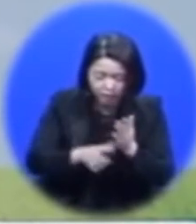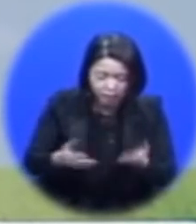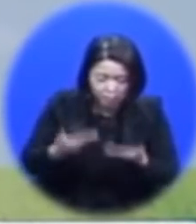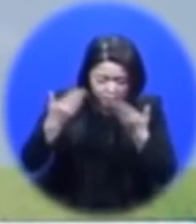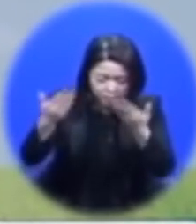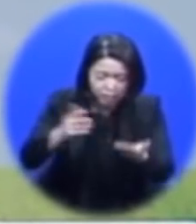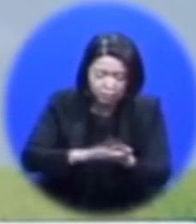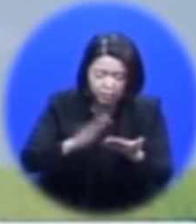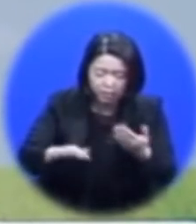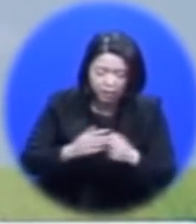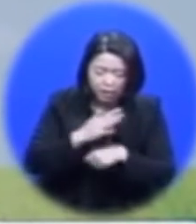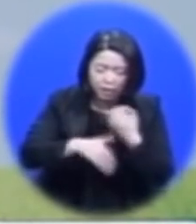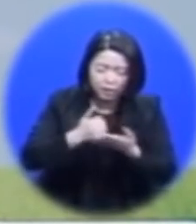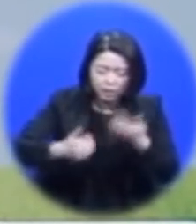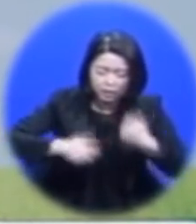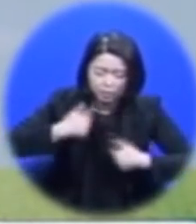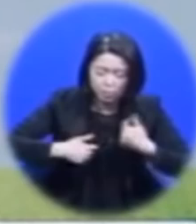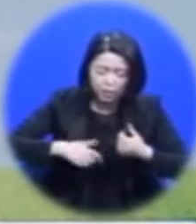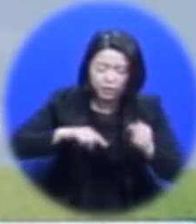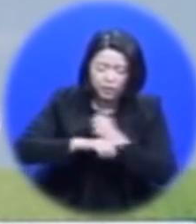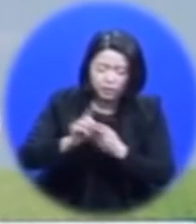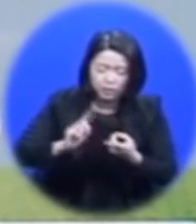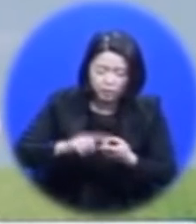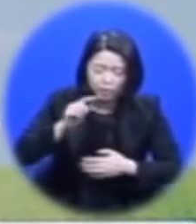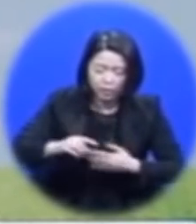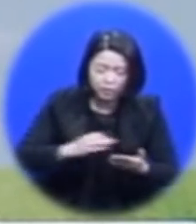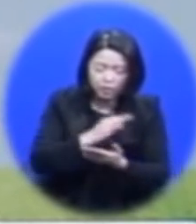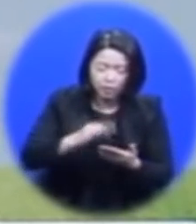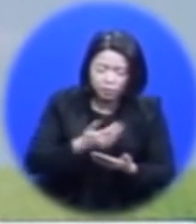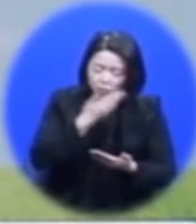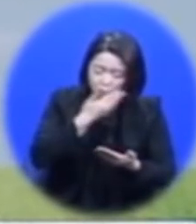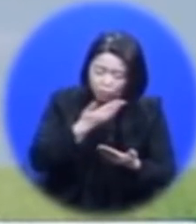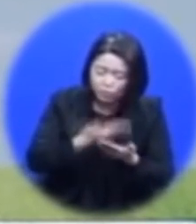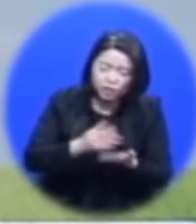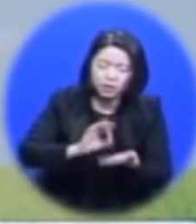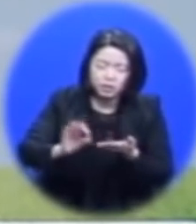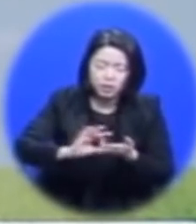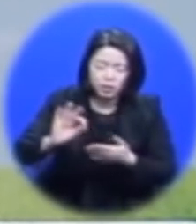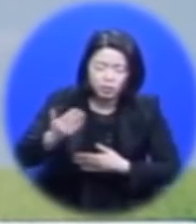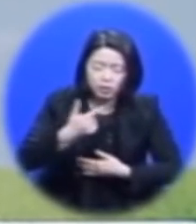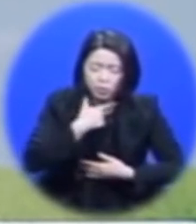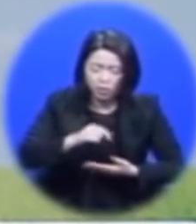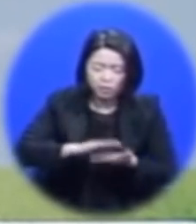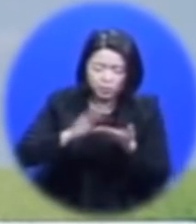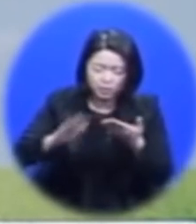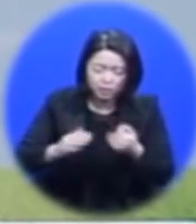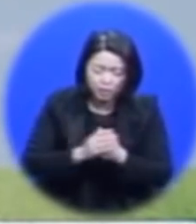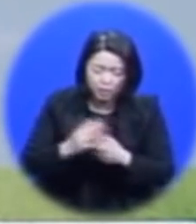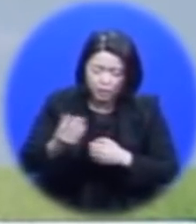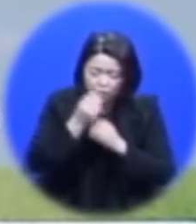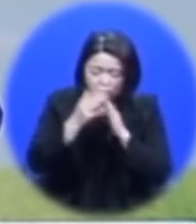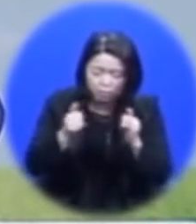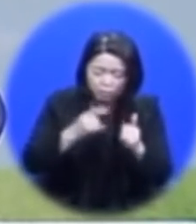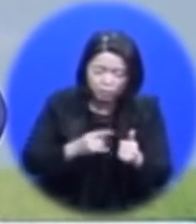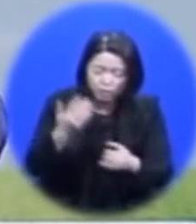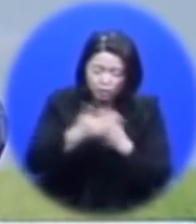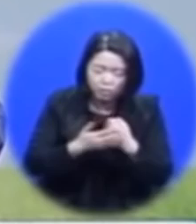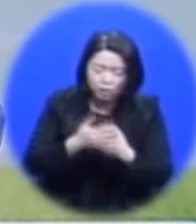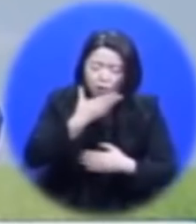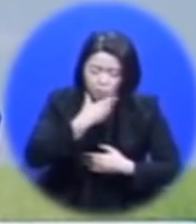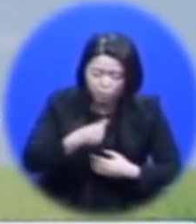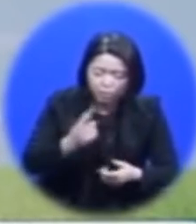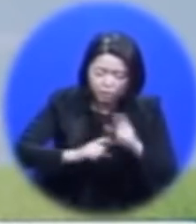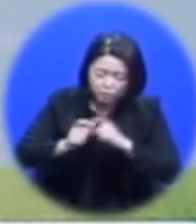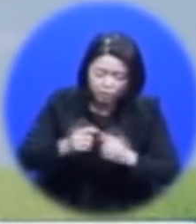올려드립니다. 하나님 기뻐하는 뜻대로 이 헌금들이 귀하게 사용되기를 원합니다. 성도들에게도 은혜와 복을